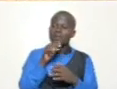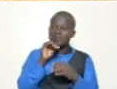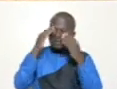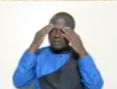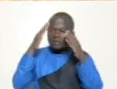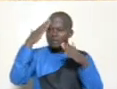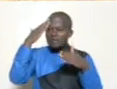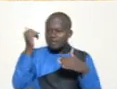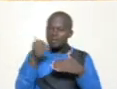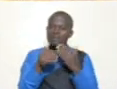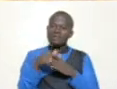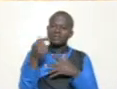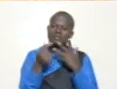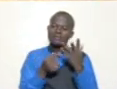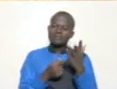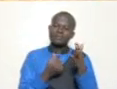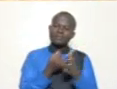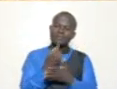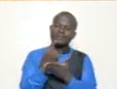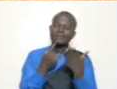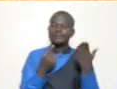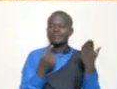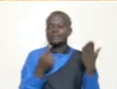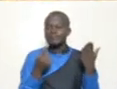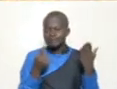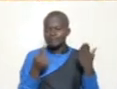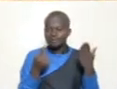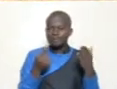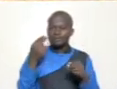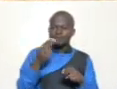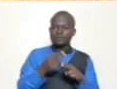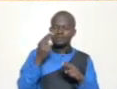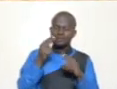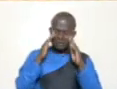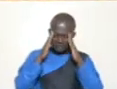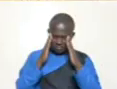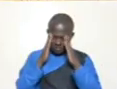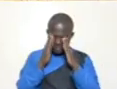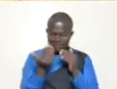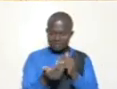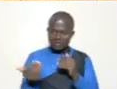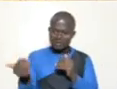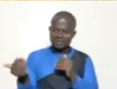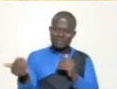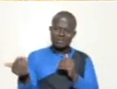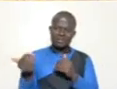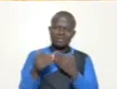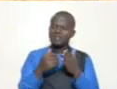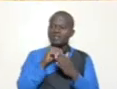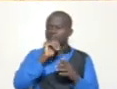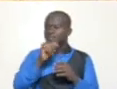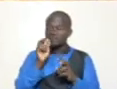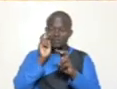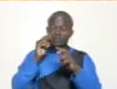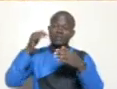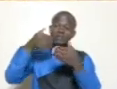kuko biriya bintu bituma icyo twita attention y'umwana ari nta kindi areba kugeza